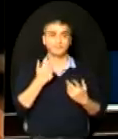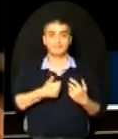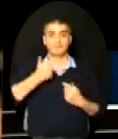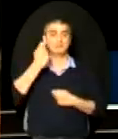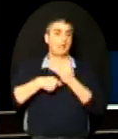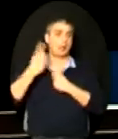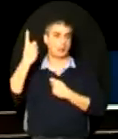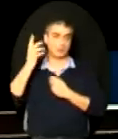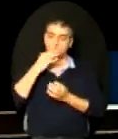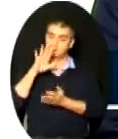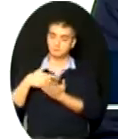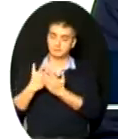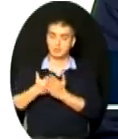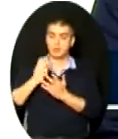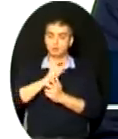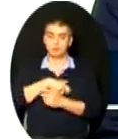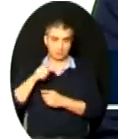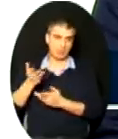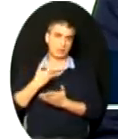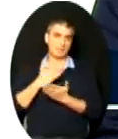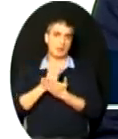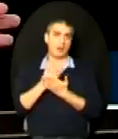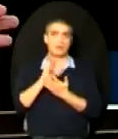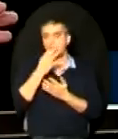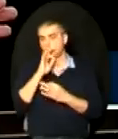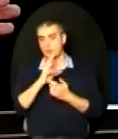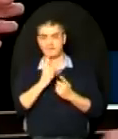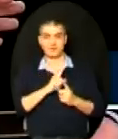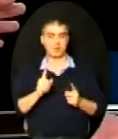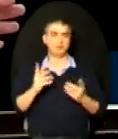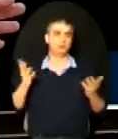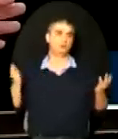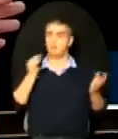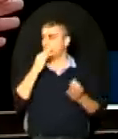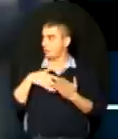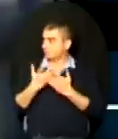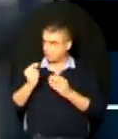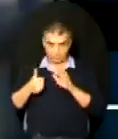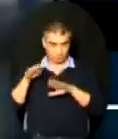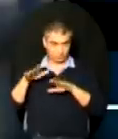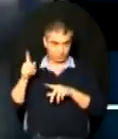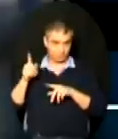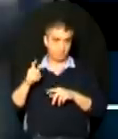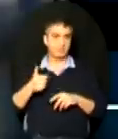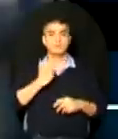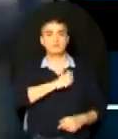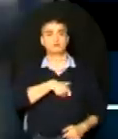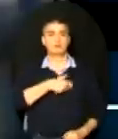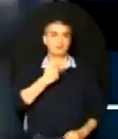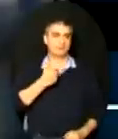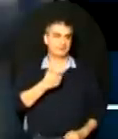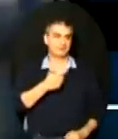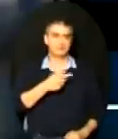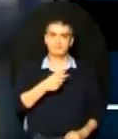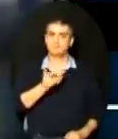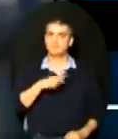הכלכלה, בהיוועצות עם ראש הרשות, יקבל את ההחלטה, איפה מותר, ואיפה עשו? בהיוועצות עם ראש הממשלה. עם ראש העיר, סליחה, כן, ראש העיר. אגב,